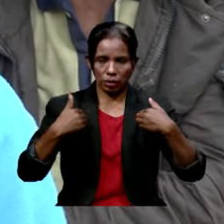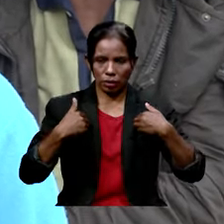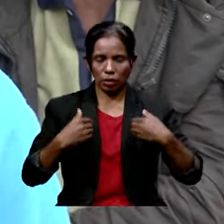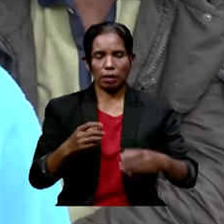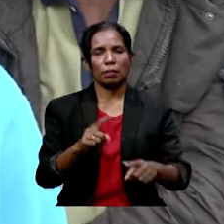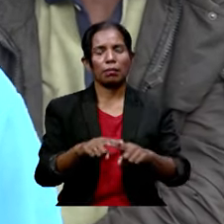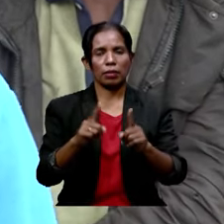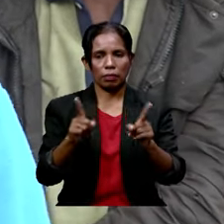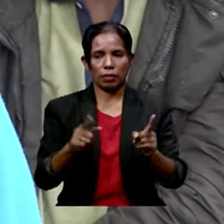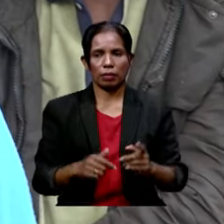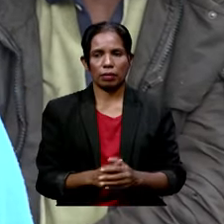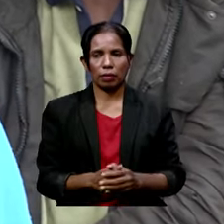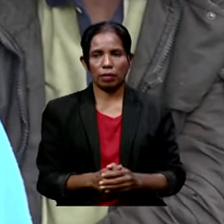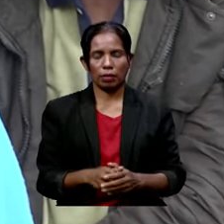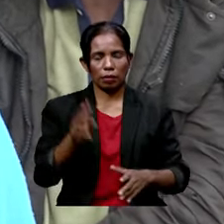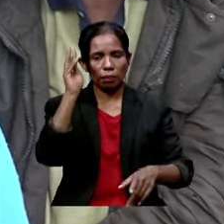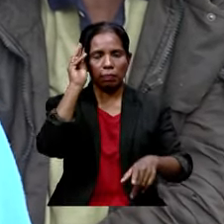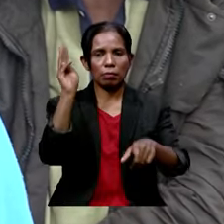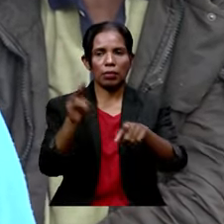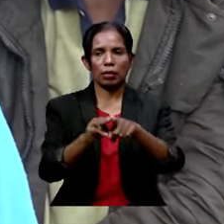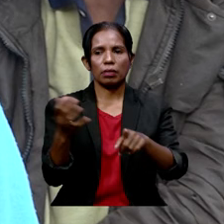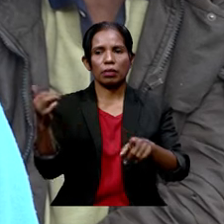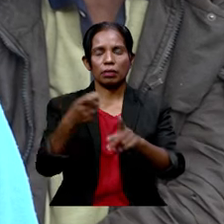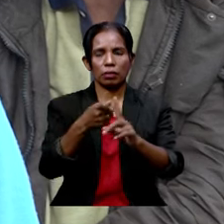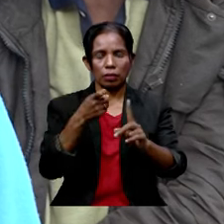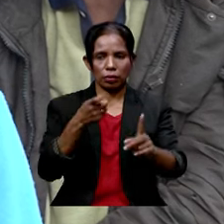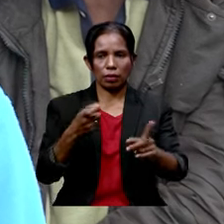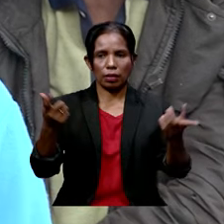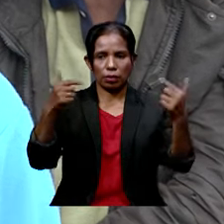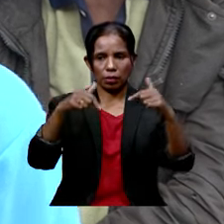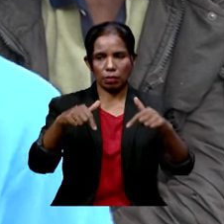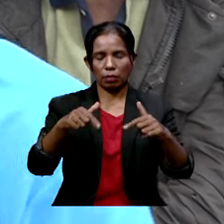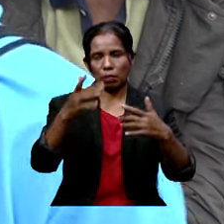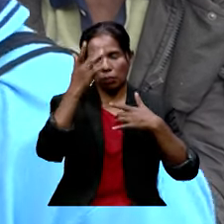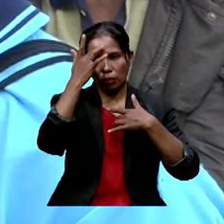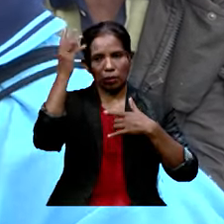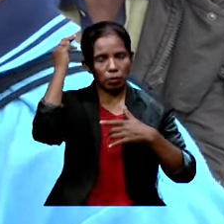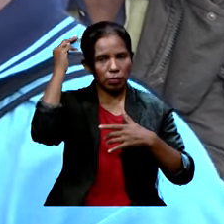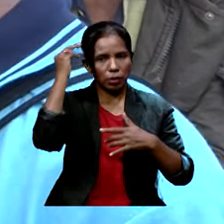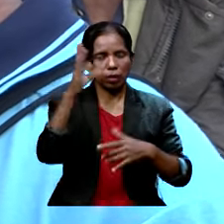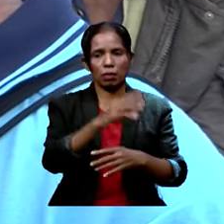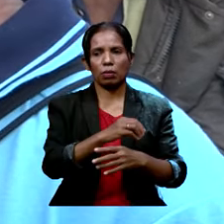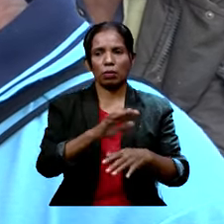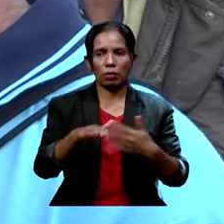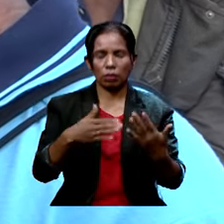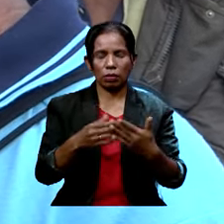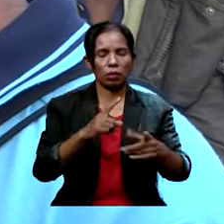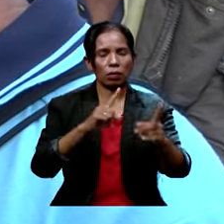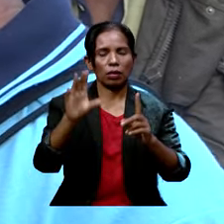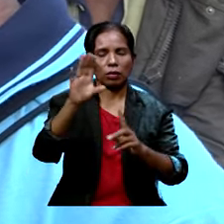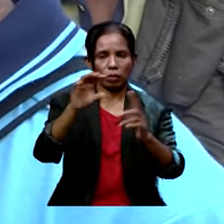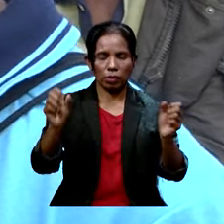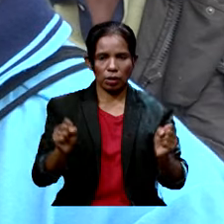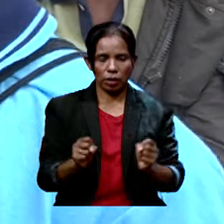masa mau sirah husi kuasa timur mental hotu agar dia konfirm mana sifat dia